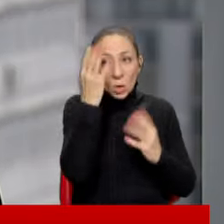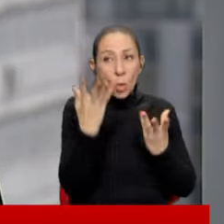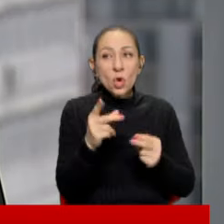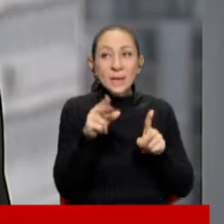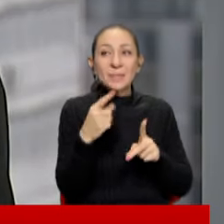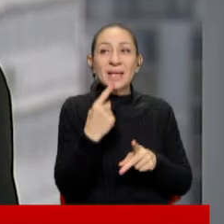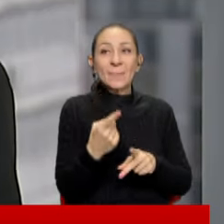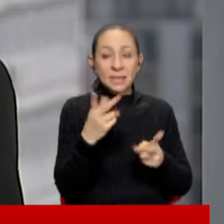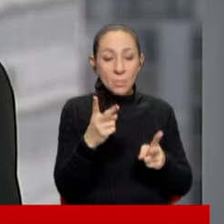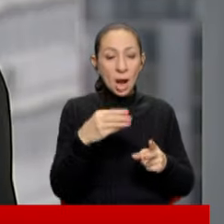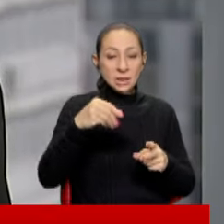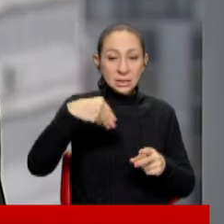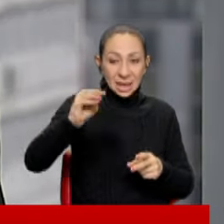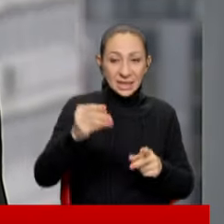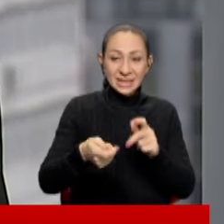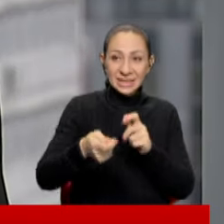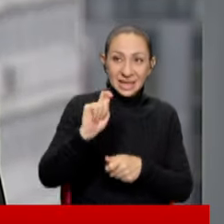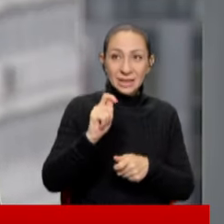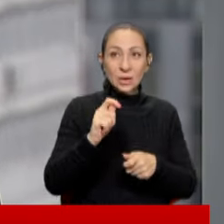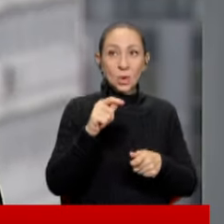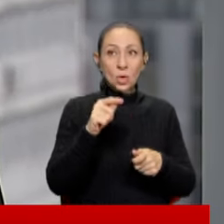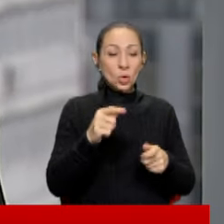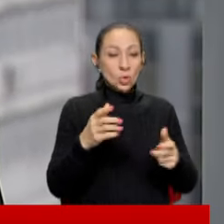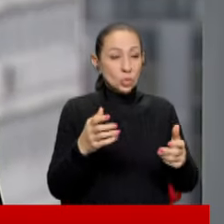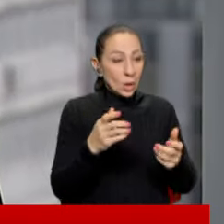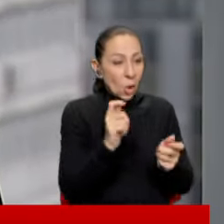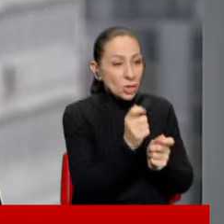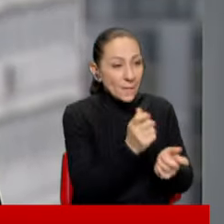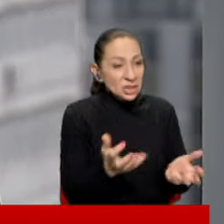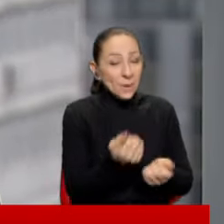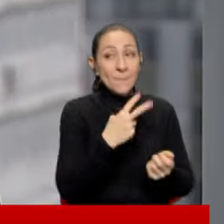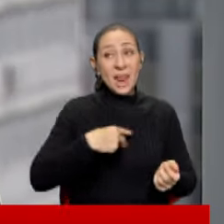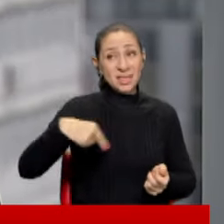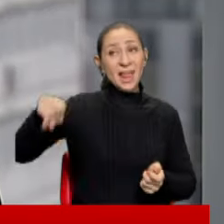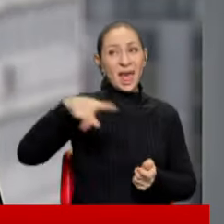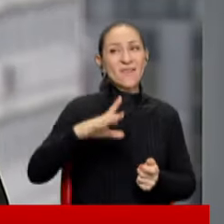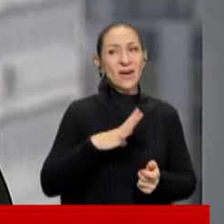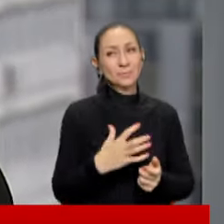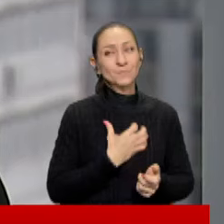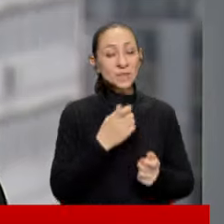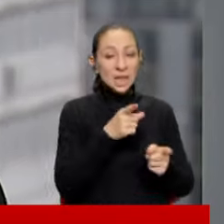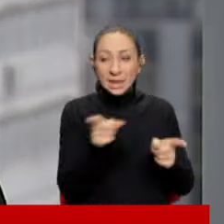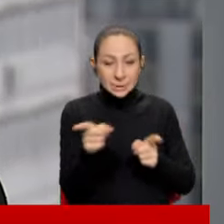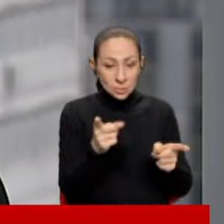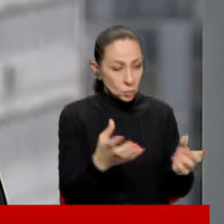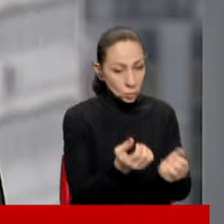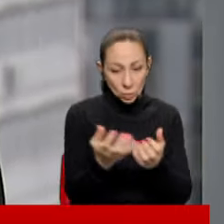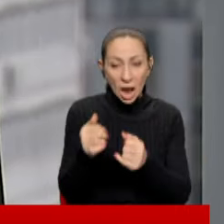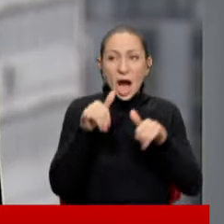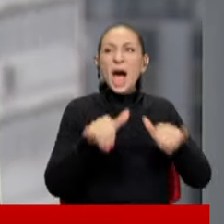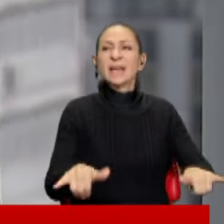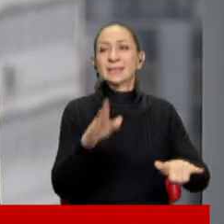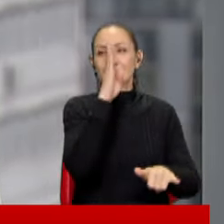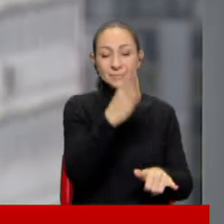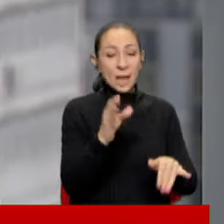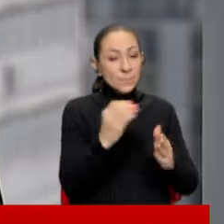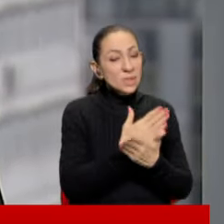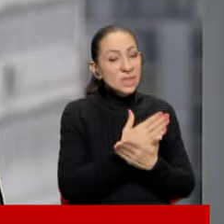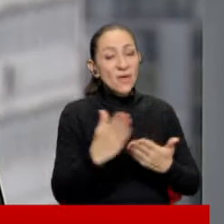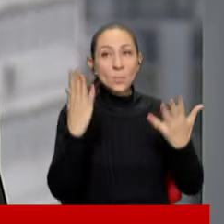diyebilirim. Yani işte arsa satarak, kredi çekerek günü kurtarmaya çalışan belediyeler var maalesef. İki tarafı da gözeten ve aynı zamanda